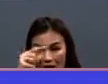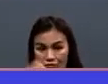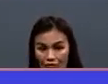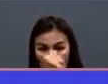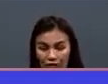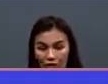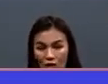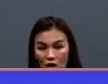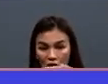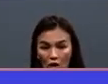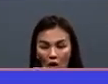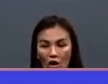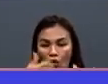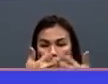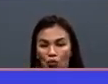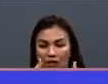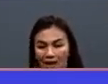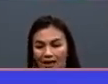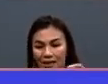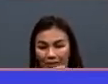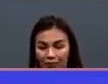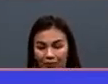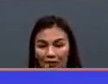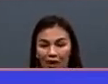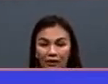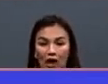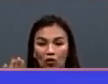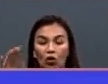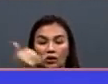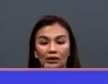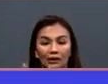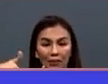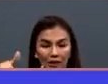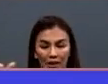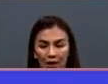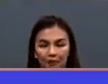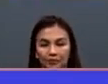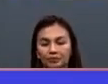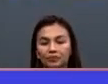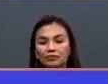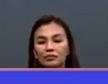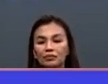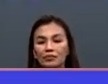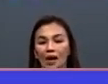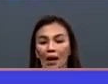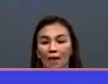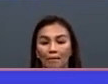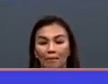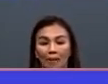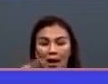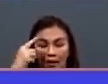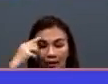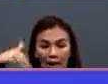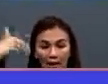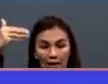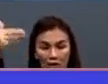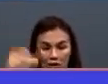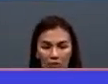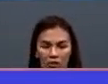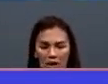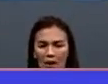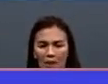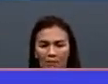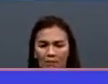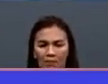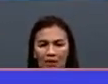สำหรับใครที่อาจจะเอ่อไม่มีทุนแต่ว่ามีความสามารถนะคะเขาจะมีแผนจัดสรรทุนการศึกษาตั้งแต่ระดับปริญญา